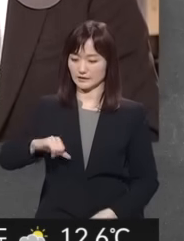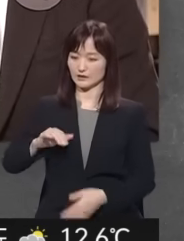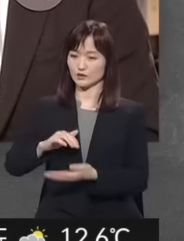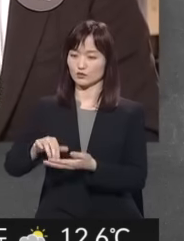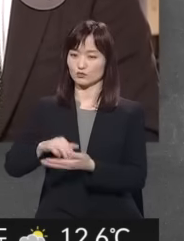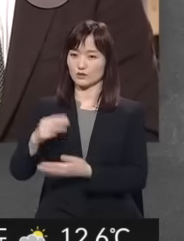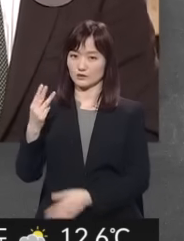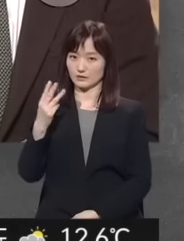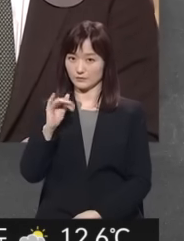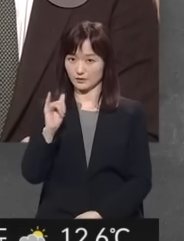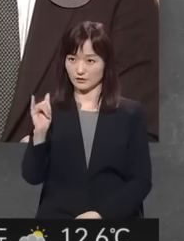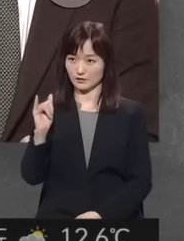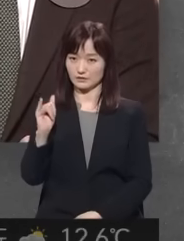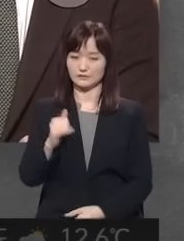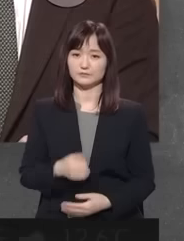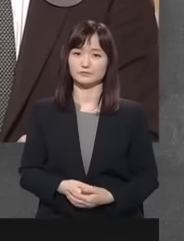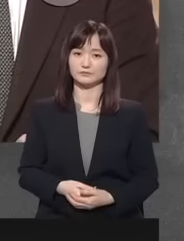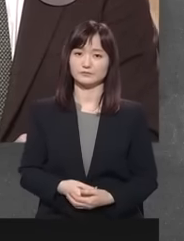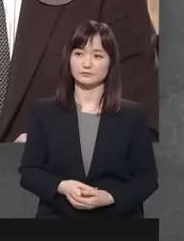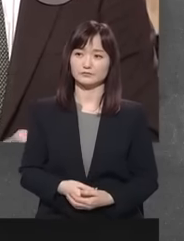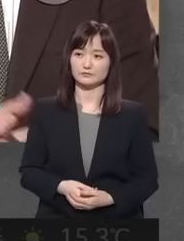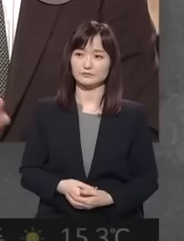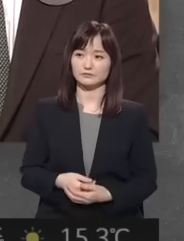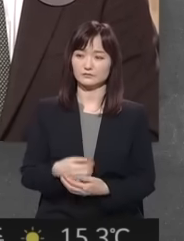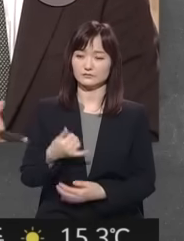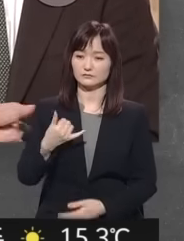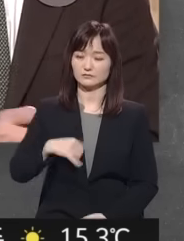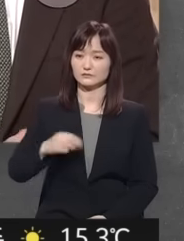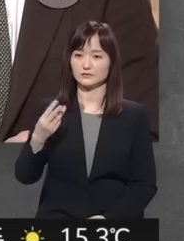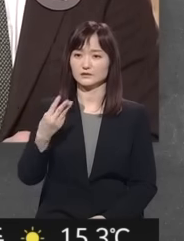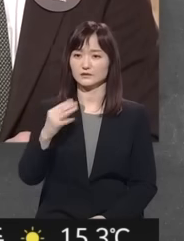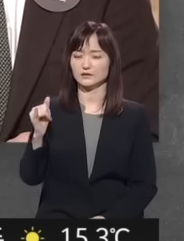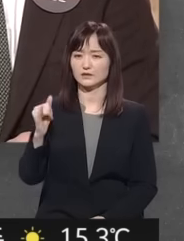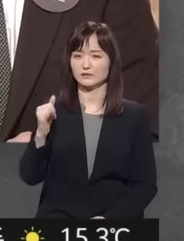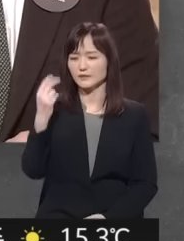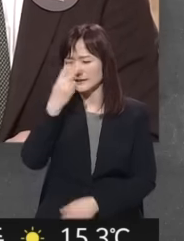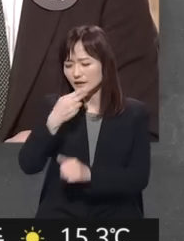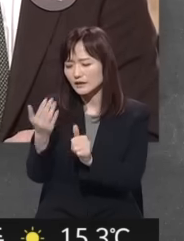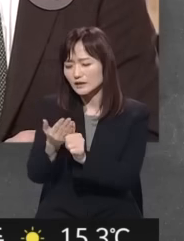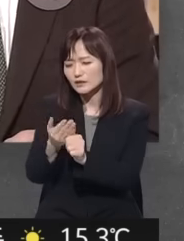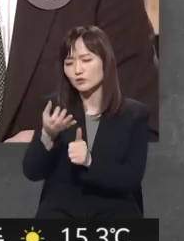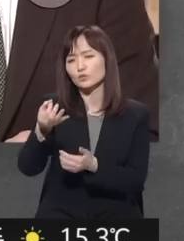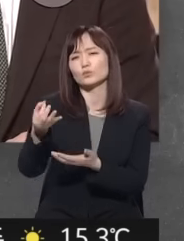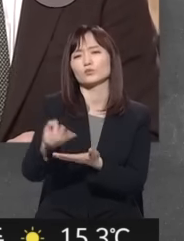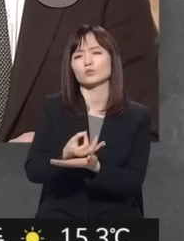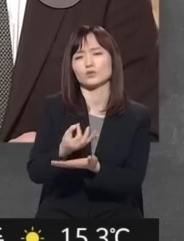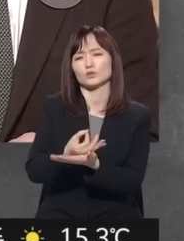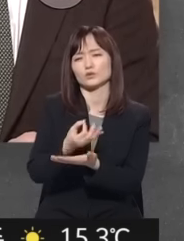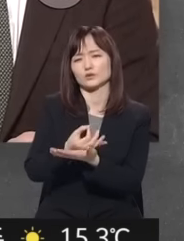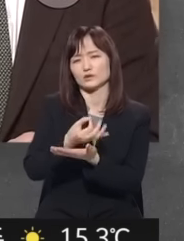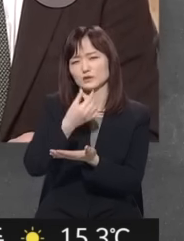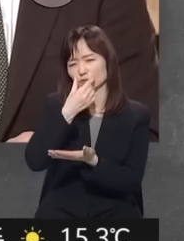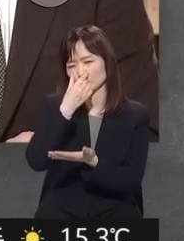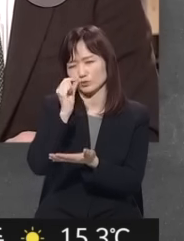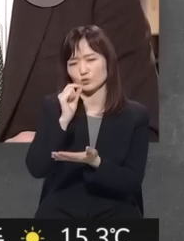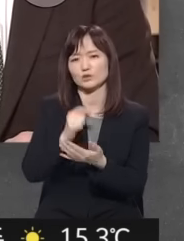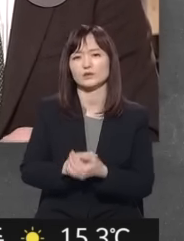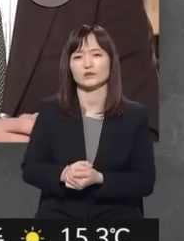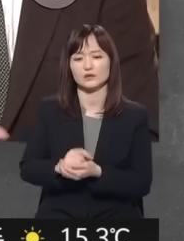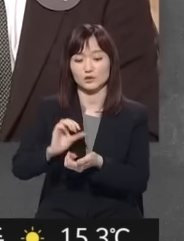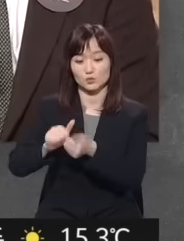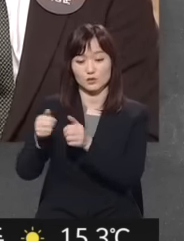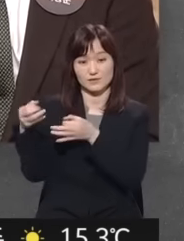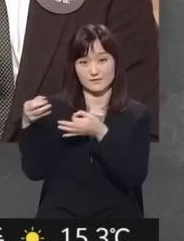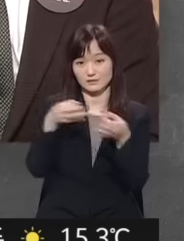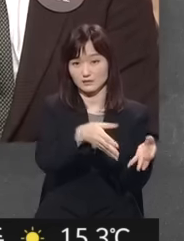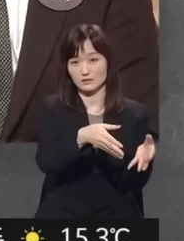3명이라고 했잖아요이 세 명의 자녀를 감당하기에는 벌이가 좀 부족했다라고 생각 됩니다 그래서 주식 투자를 했는데 그